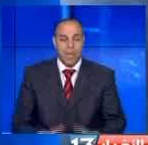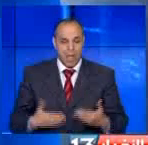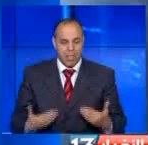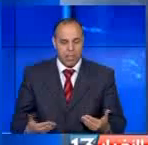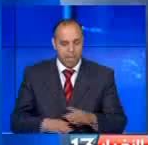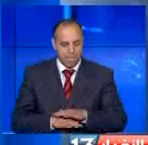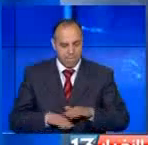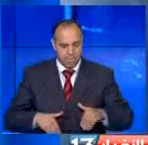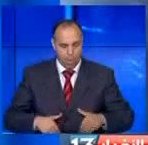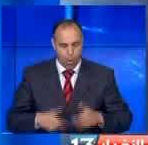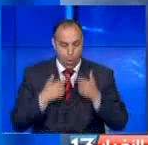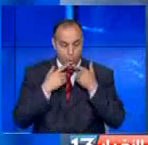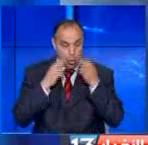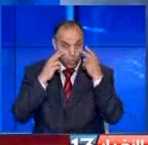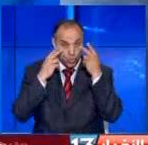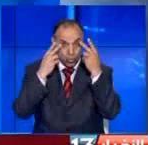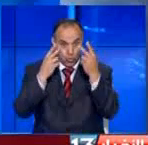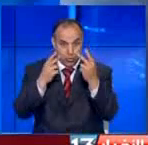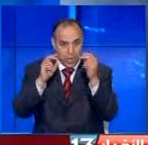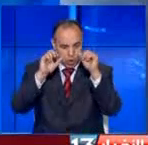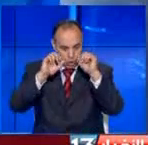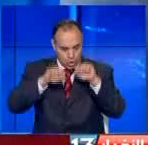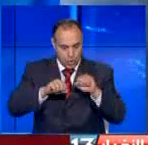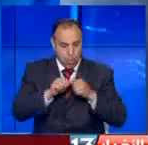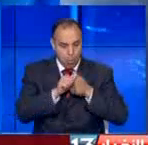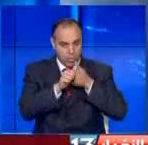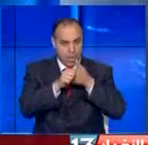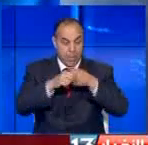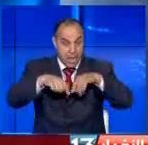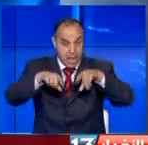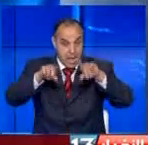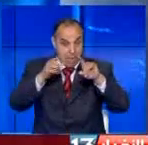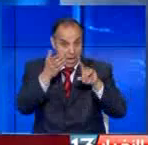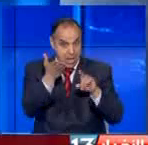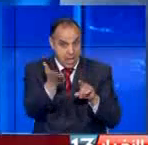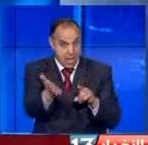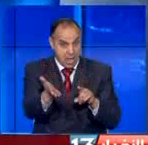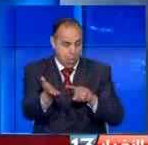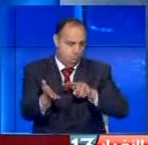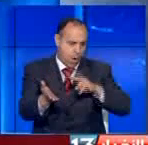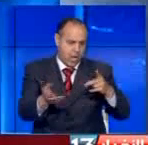وفي الختام نشير مشاهدينا إلى أنه بإمكانكم متابعة هذه النشرة